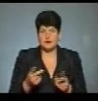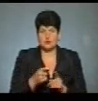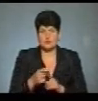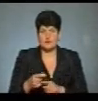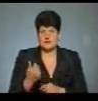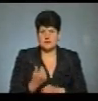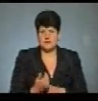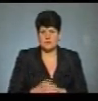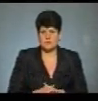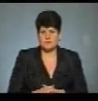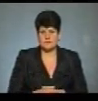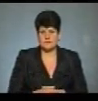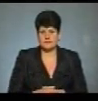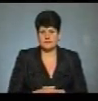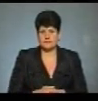неї.